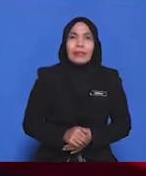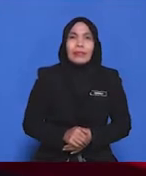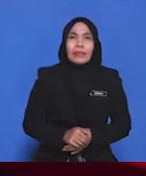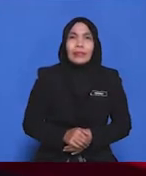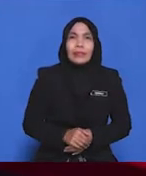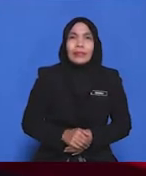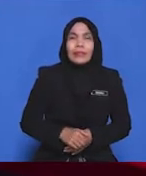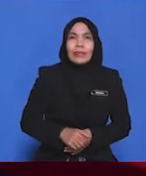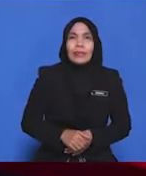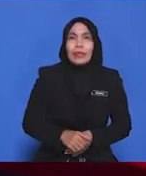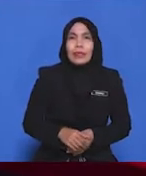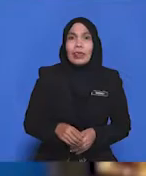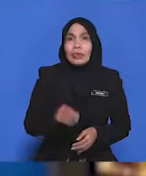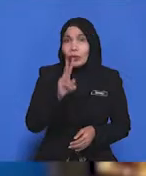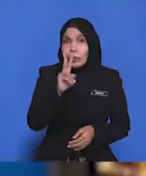ataupun ekstrinsik.